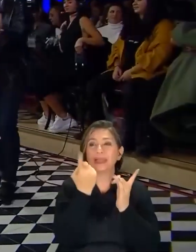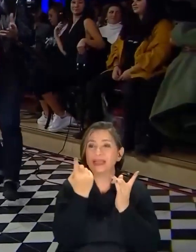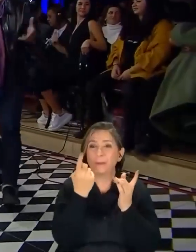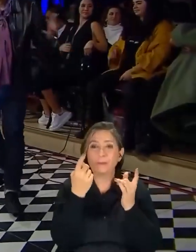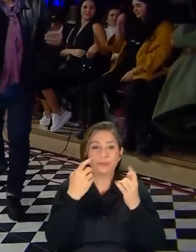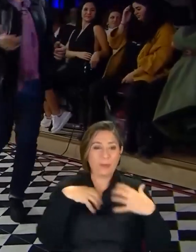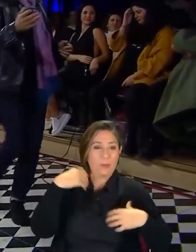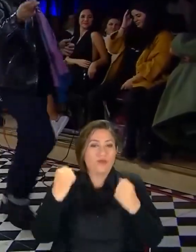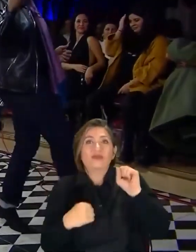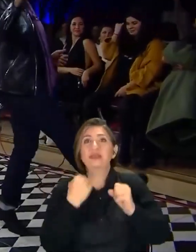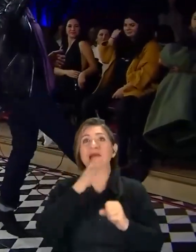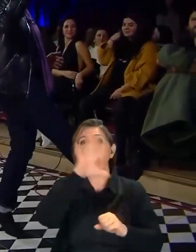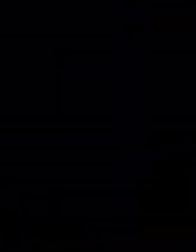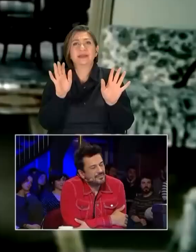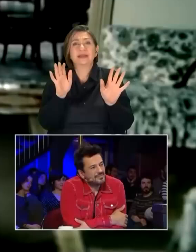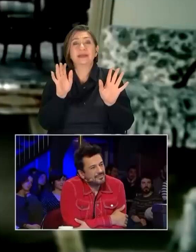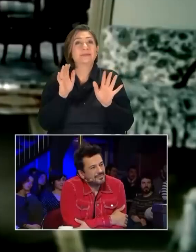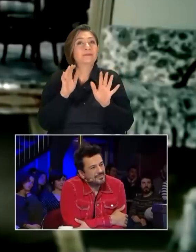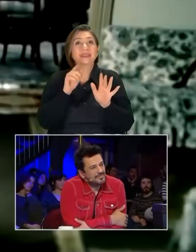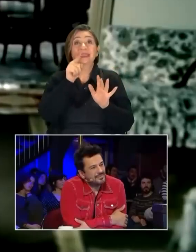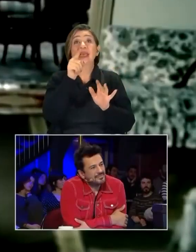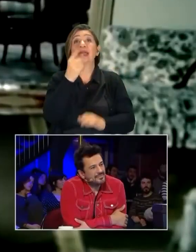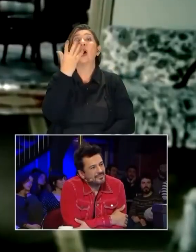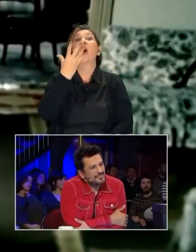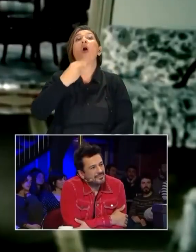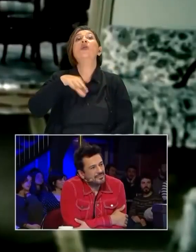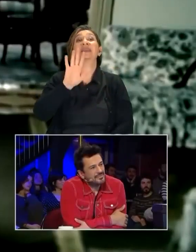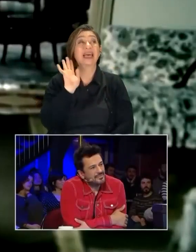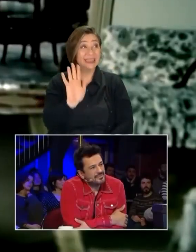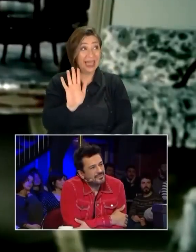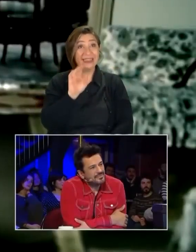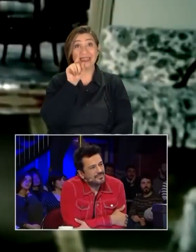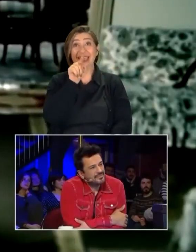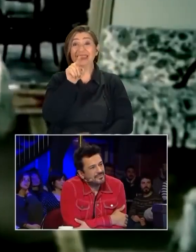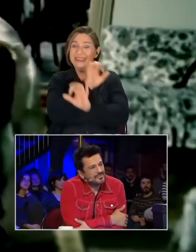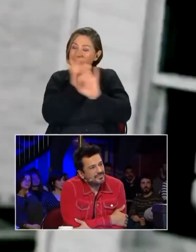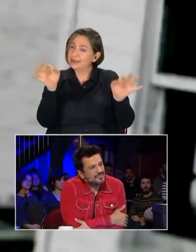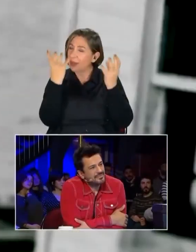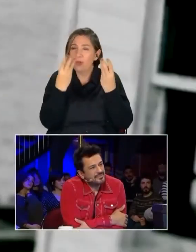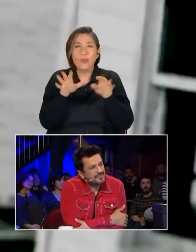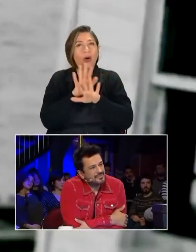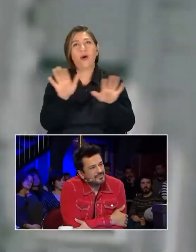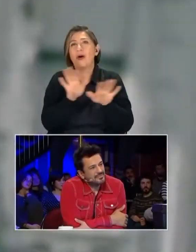olayı Bir performans olayı var hepsinde görelim sen olmasan da Sensiz